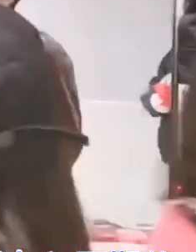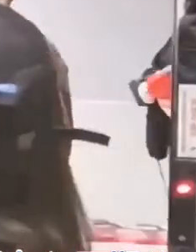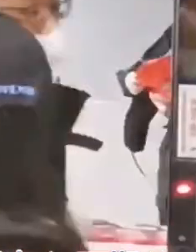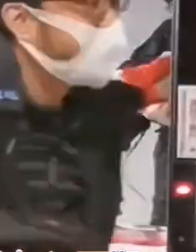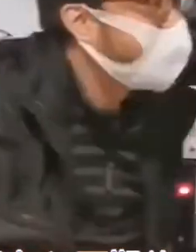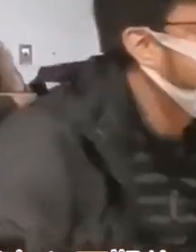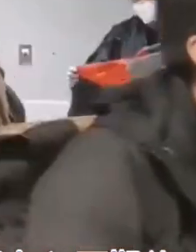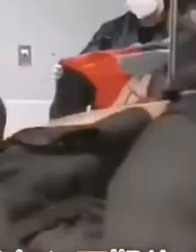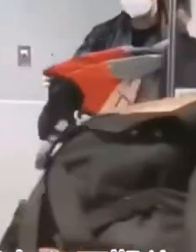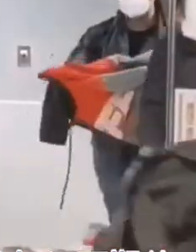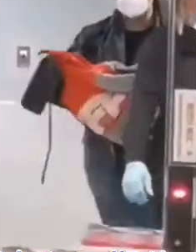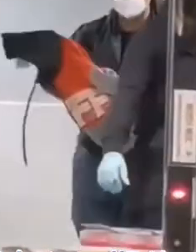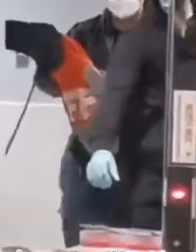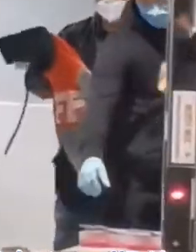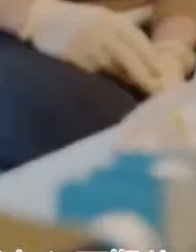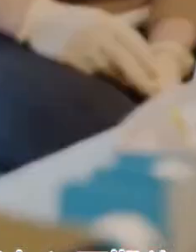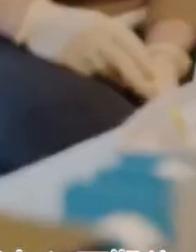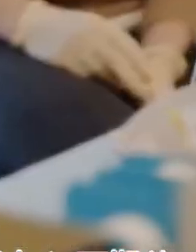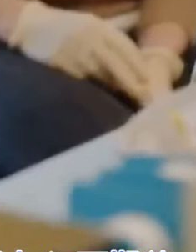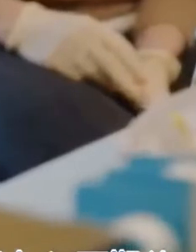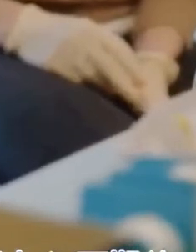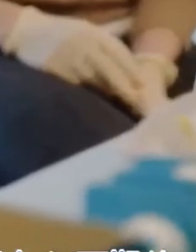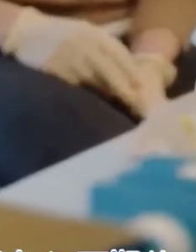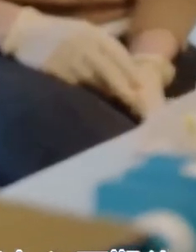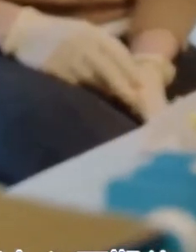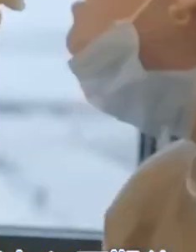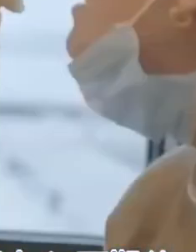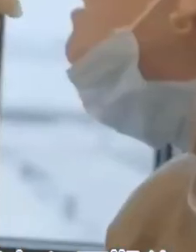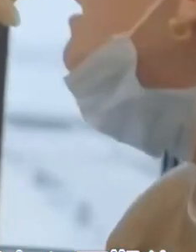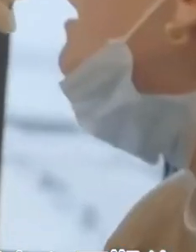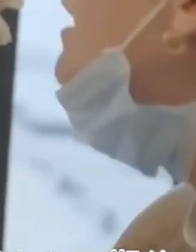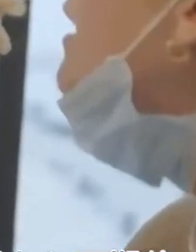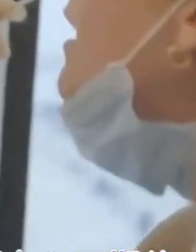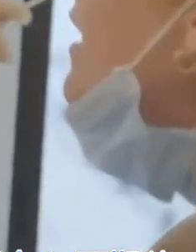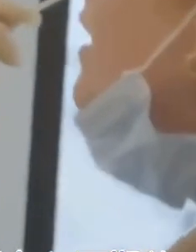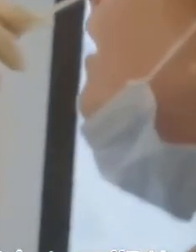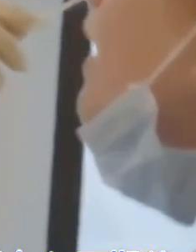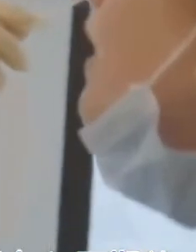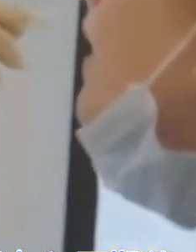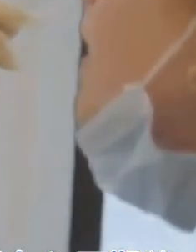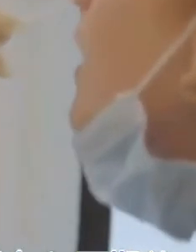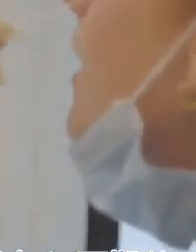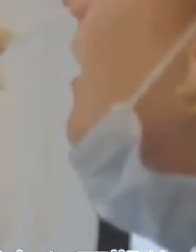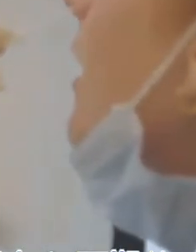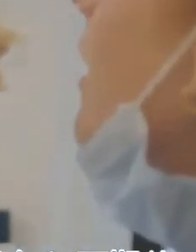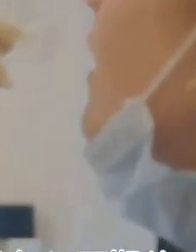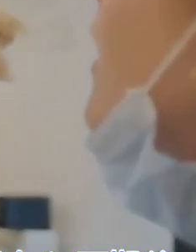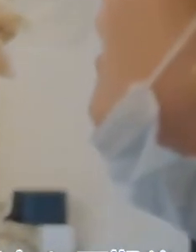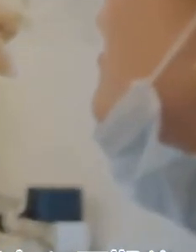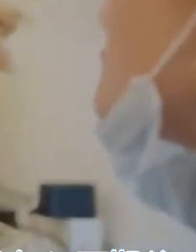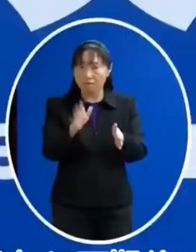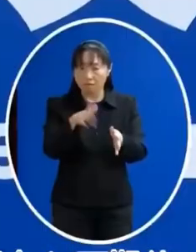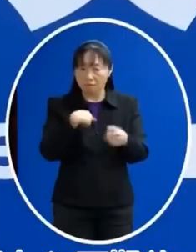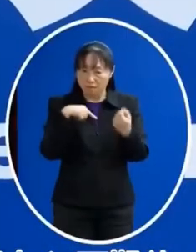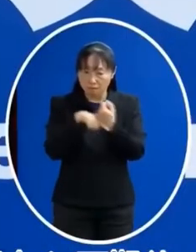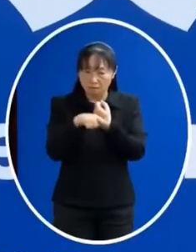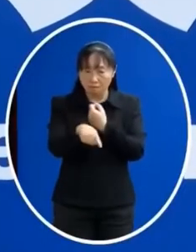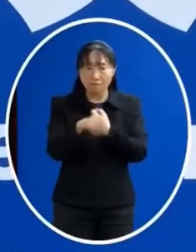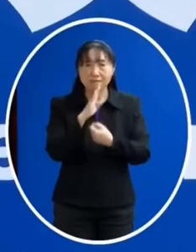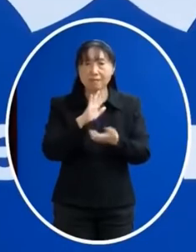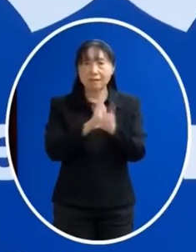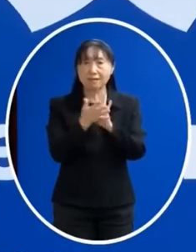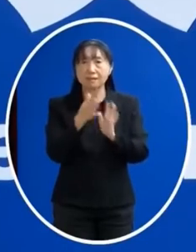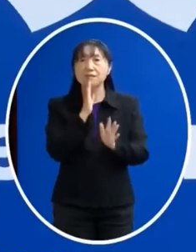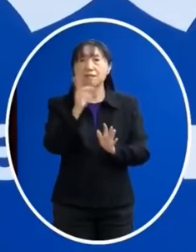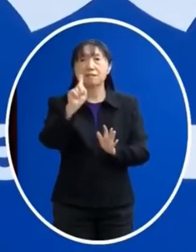离将会是台湾防疫最重要的武器。但法国发现一种新的变种病毒，居然连 PCR 检验都测不出来。 变异是发生